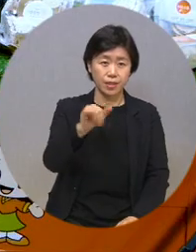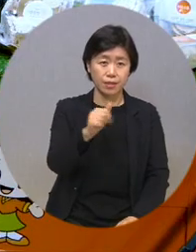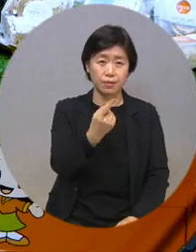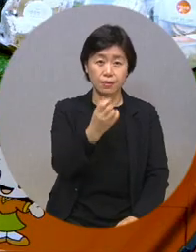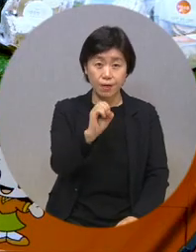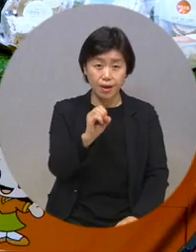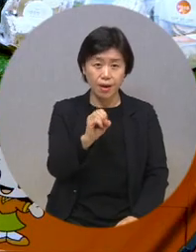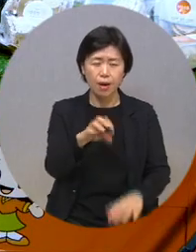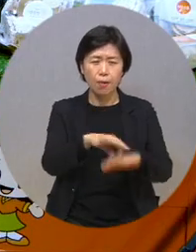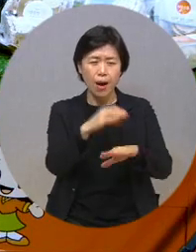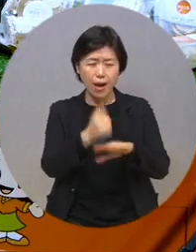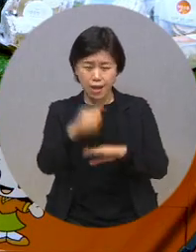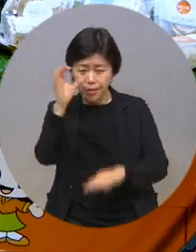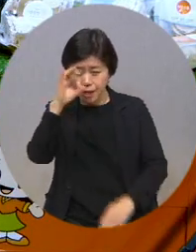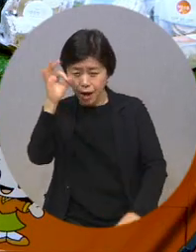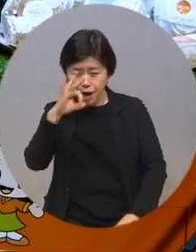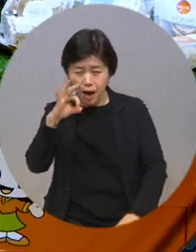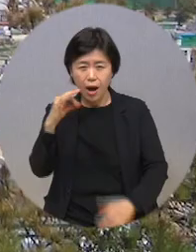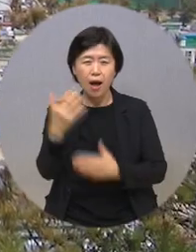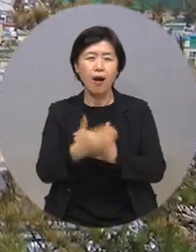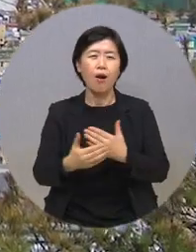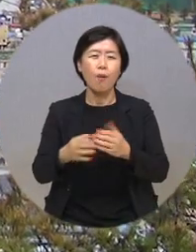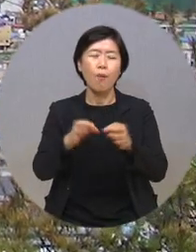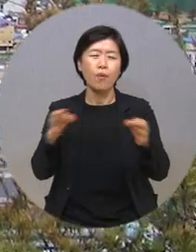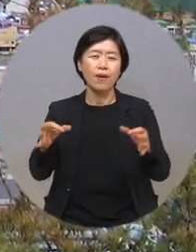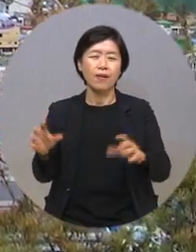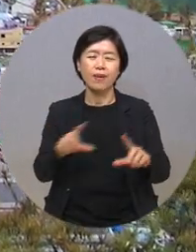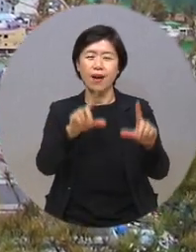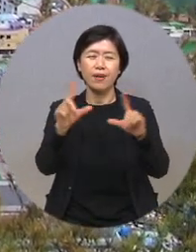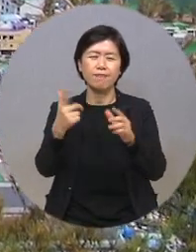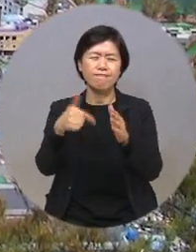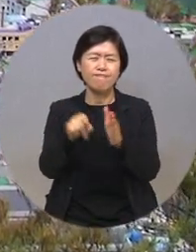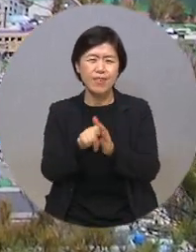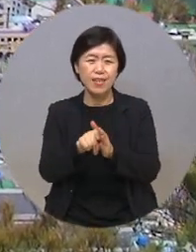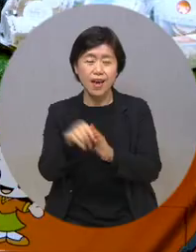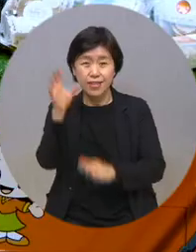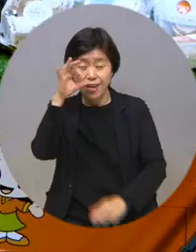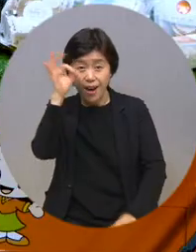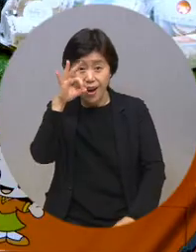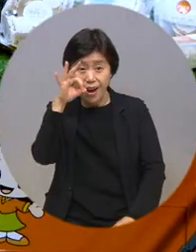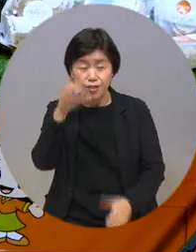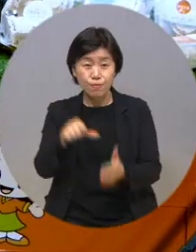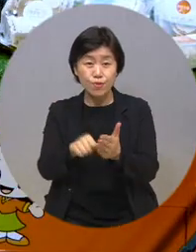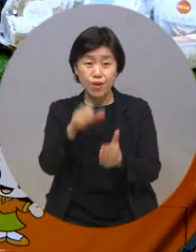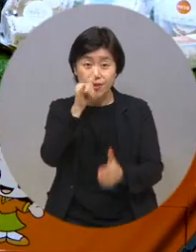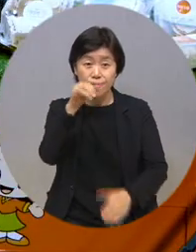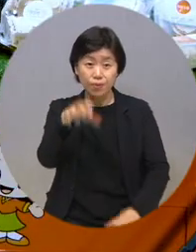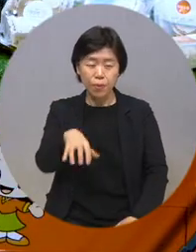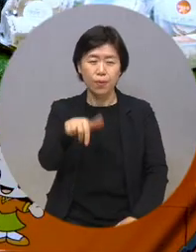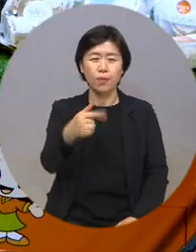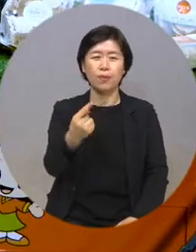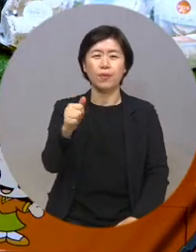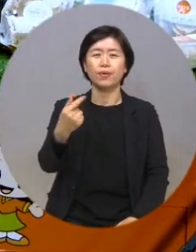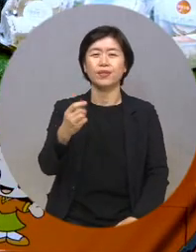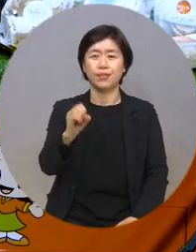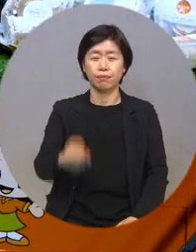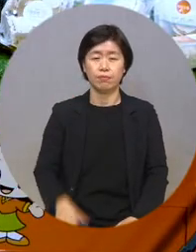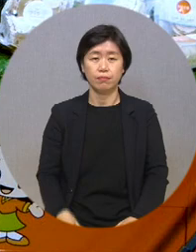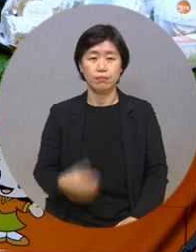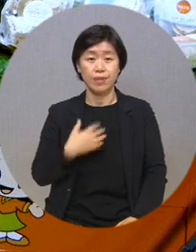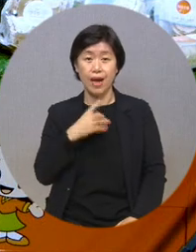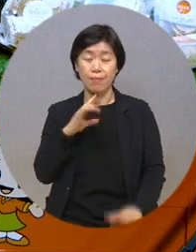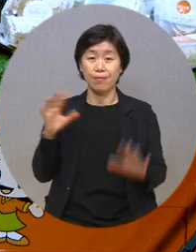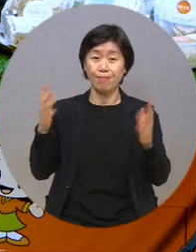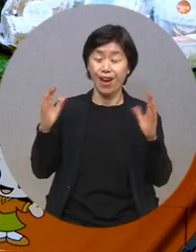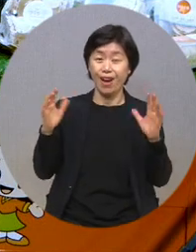이곳, 바로 전라남도 고흥에 왔습니다. 오, 반갑습니다. 나만 박수